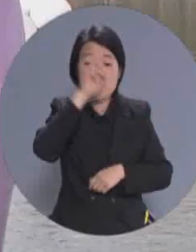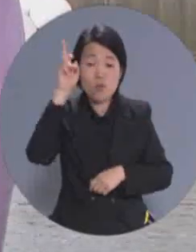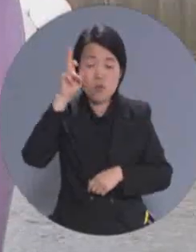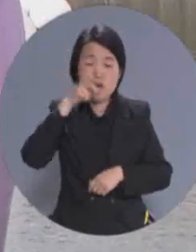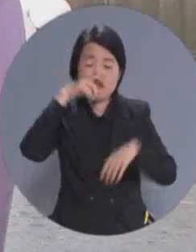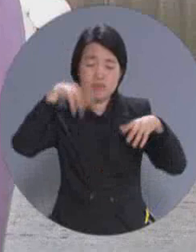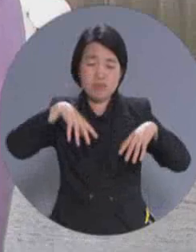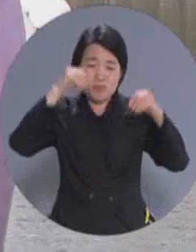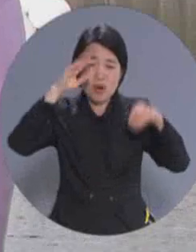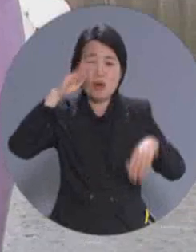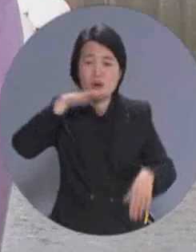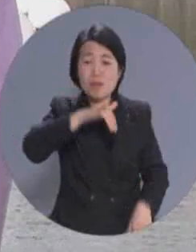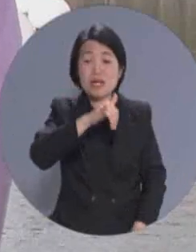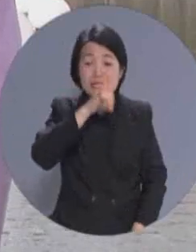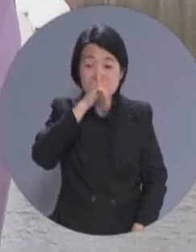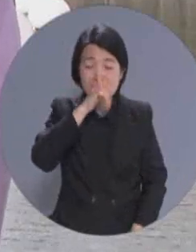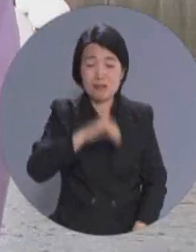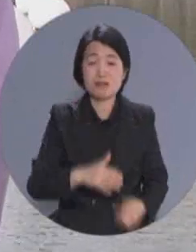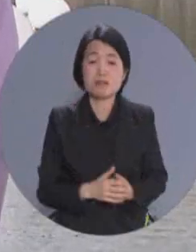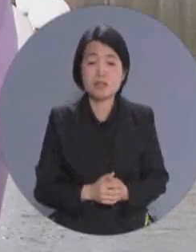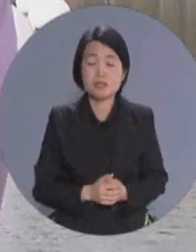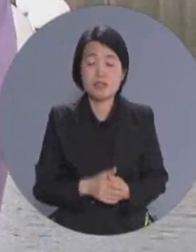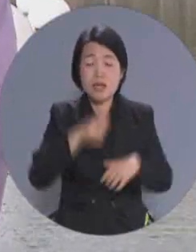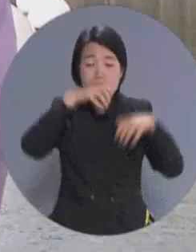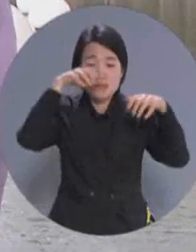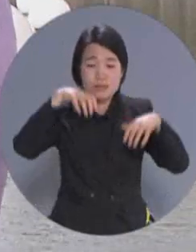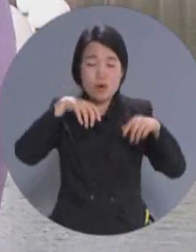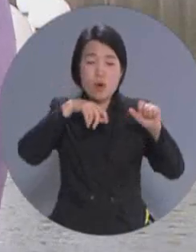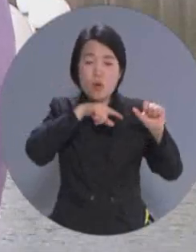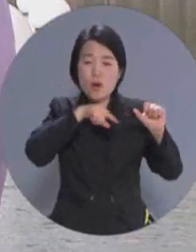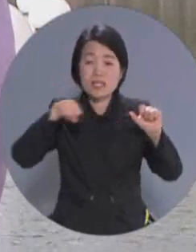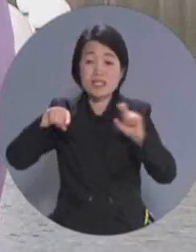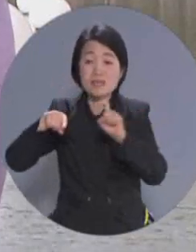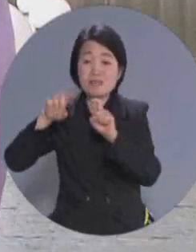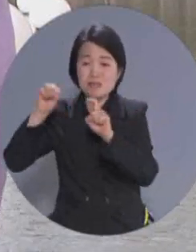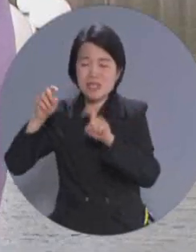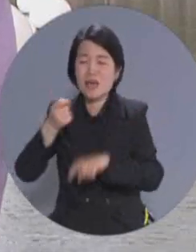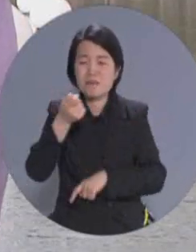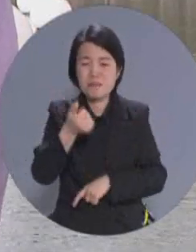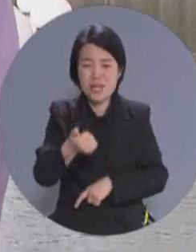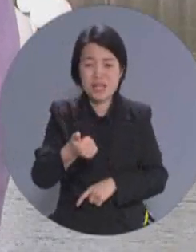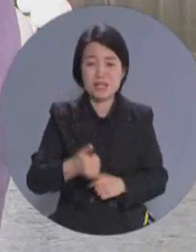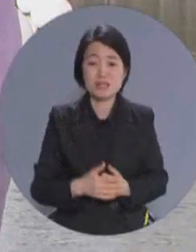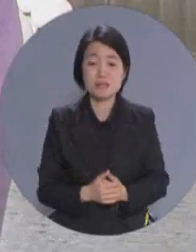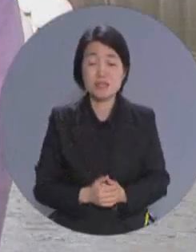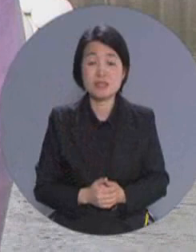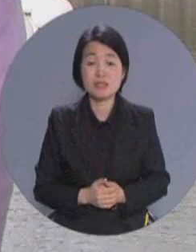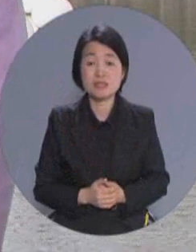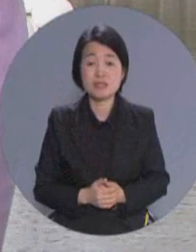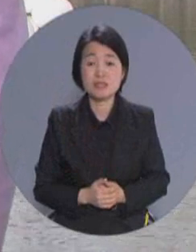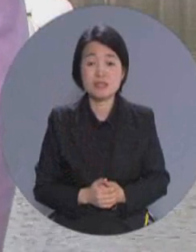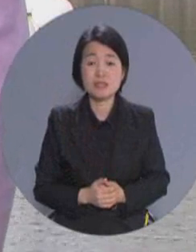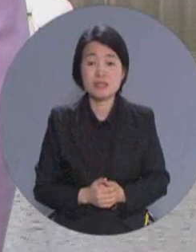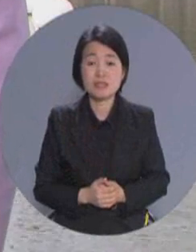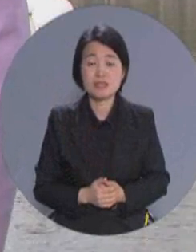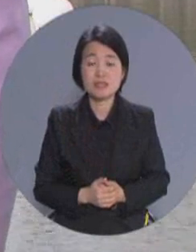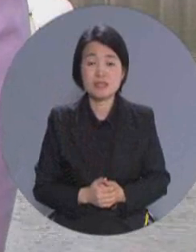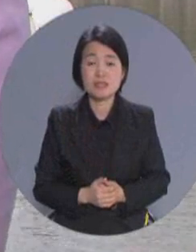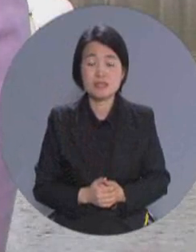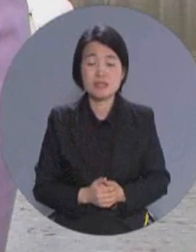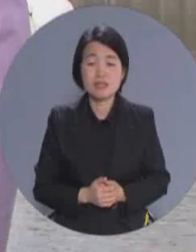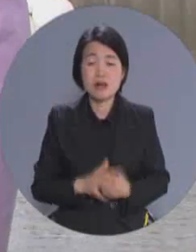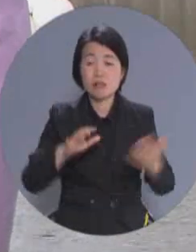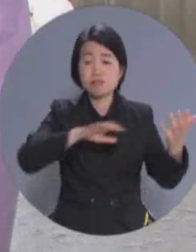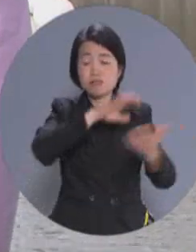오락가락 이어지는 곳도 있겠는데요 비의 양은 5에서 10mm 많지는 않겠습니다 다만 차고 건조한